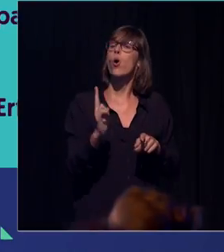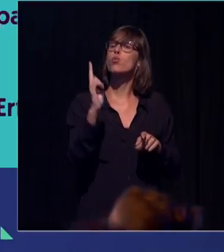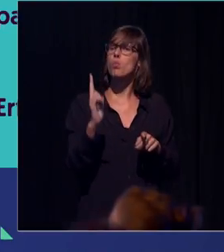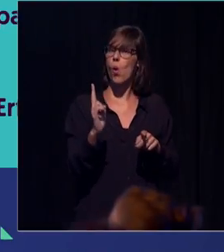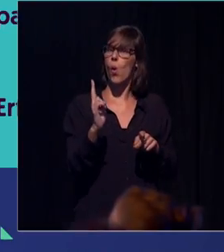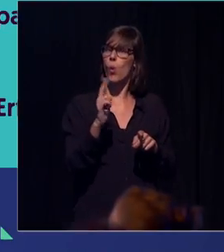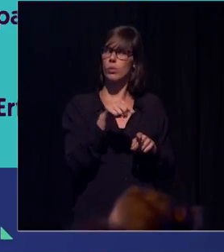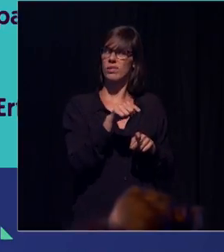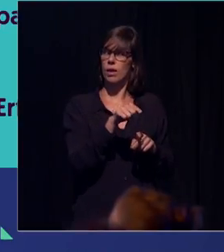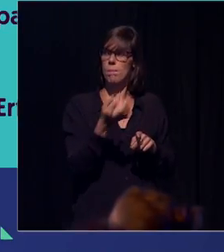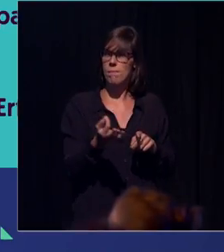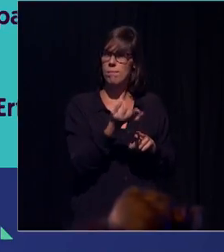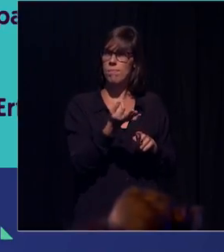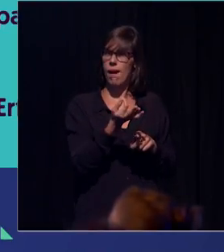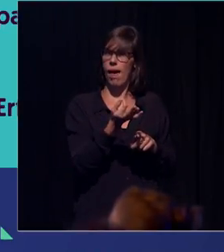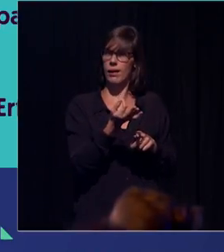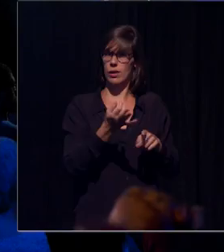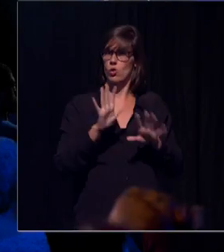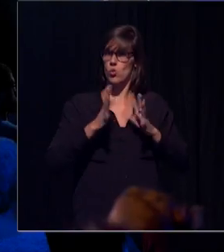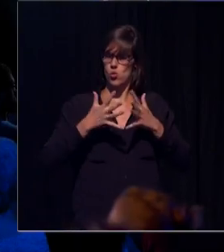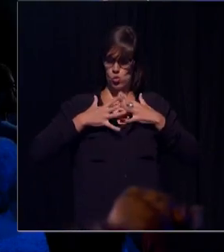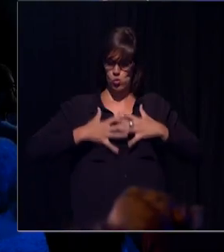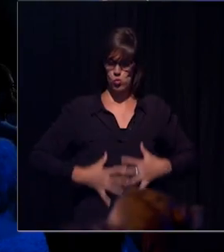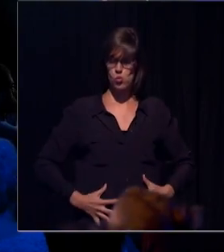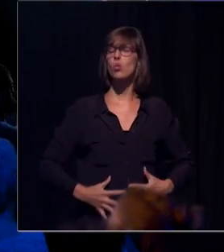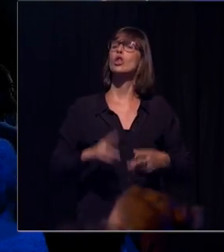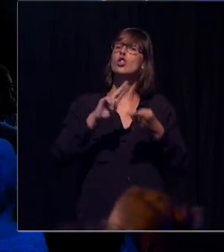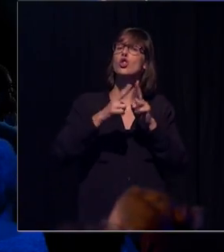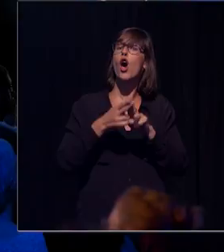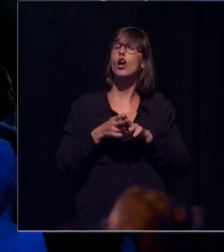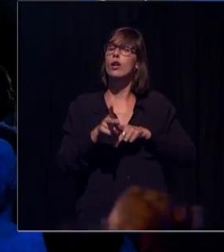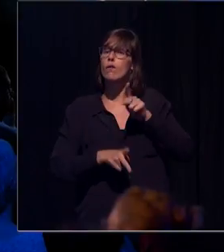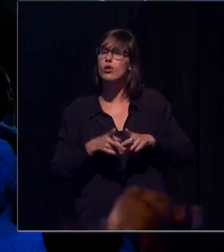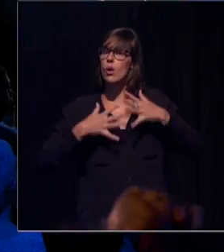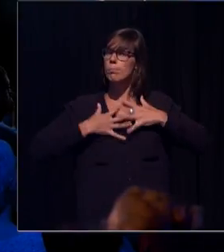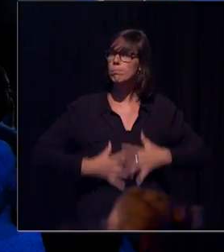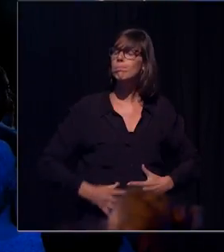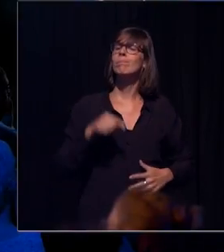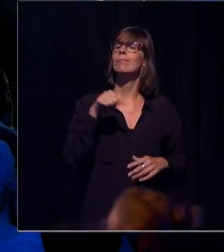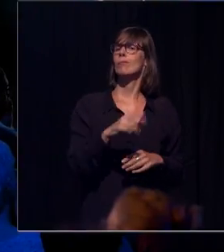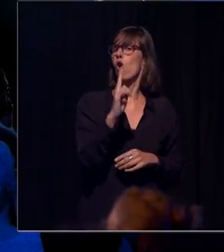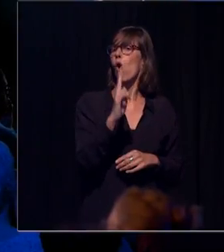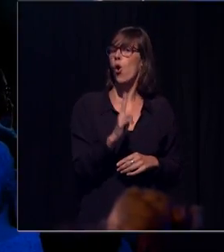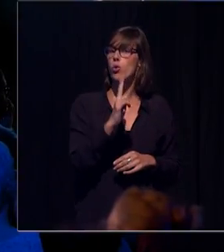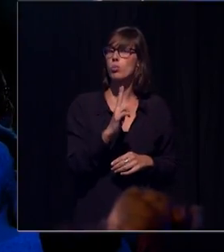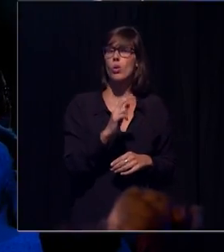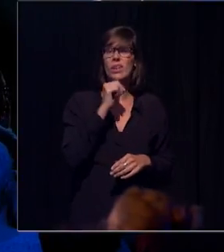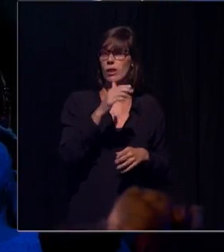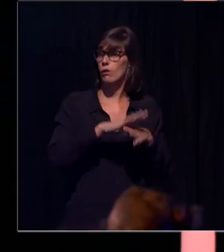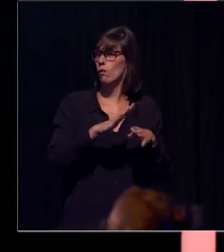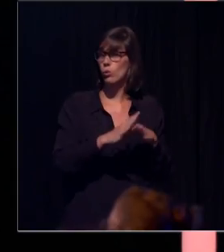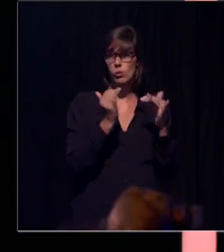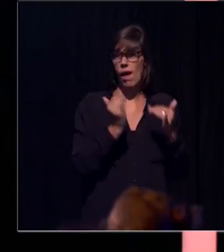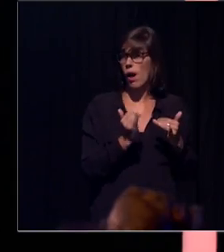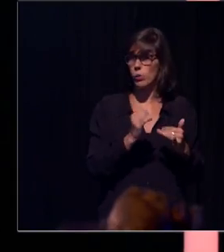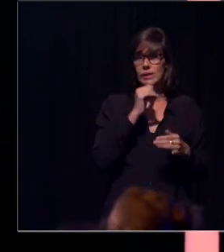centraal staat in de huishouding van glucose, van suiker, dat dat hormoon ofwel niet meer genoeg aanwezig